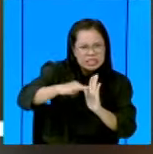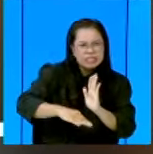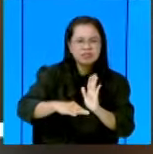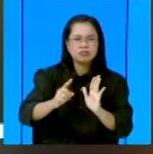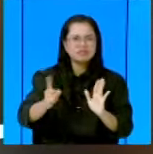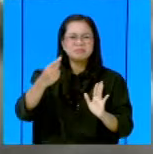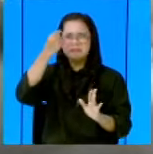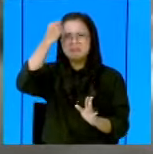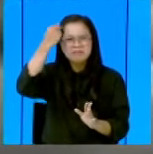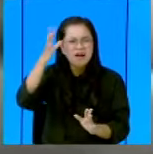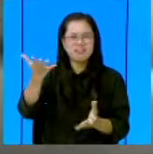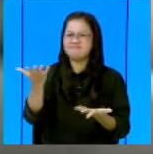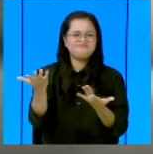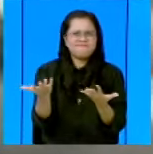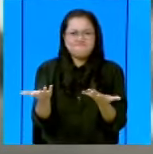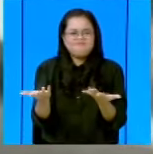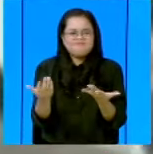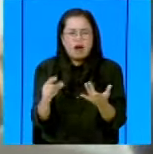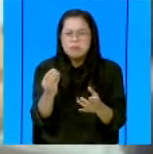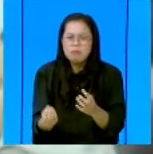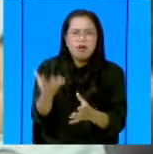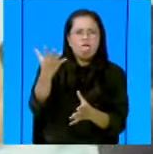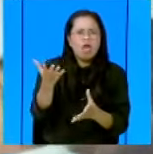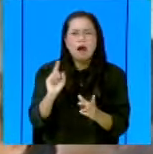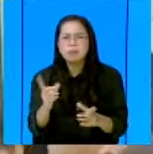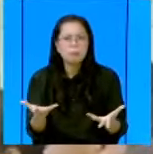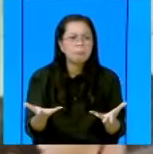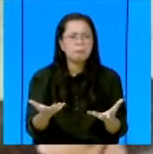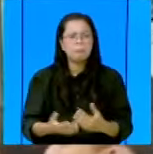akal. Dari Solo, Jawa Tengah, Septiantoro, iNews, melaporkan.